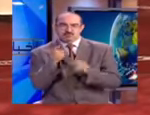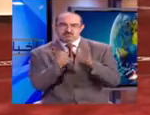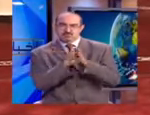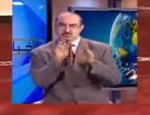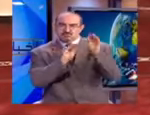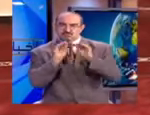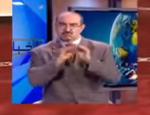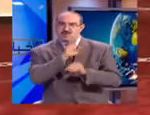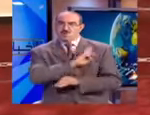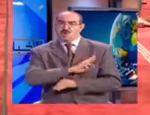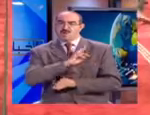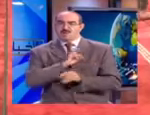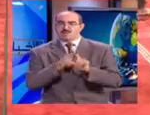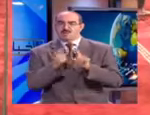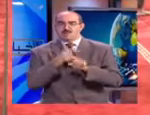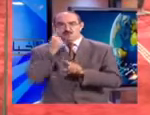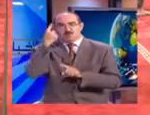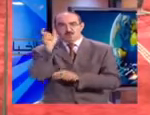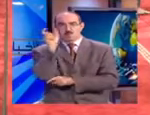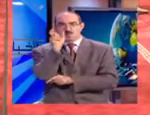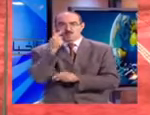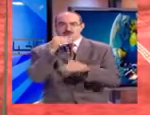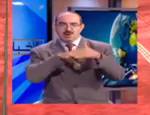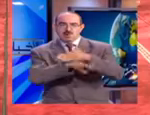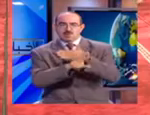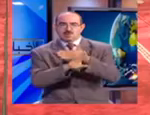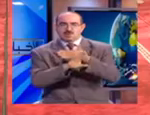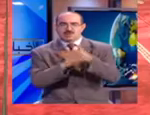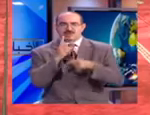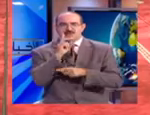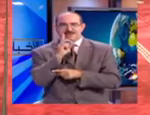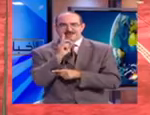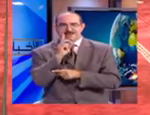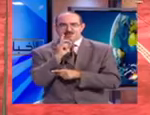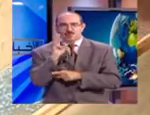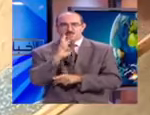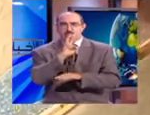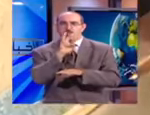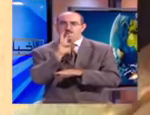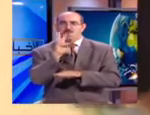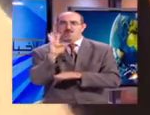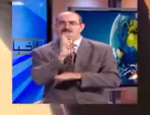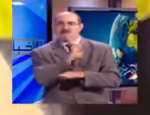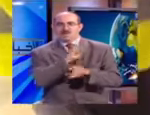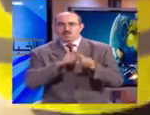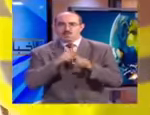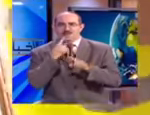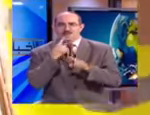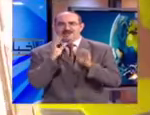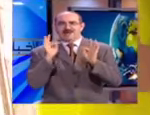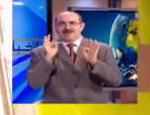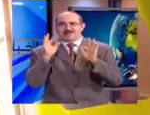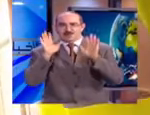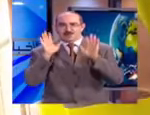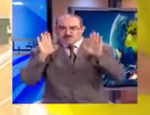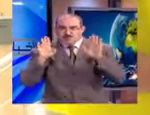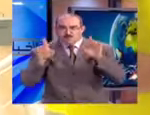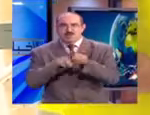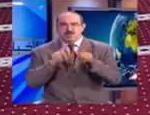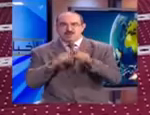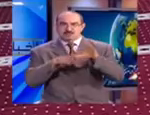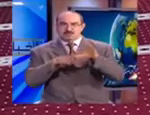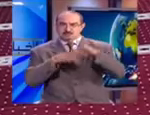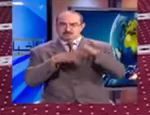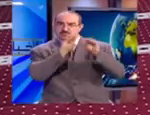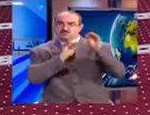الوقاية المخصص للمساجد وتحت مراقبة وإشراف المديرين الولائيين للشؤون الدينية والأوقاف، مع اتخاذ